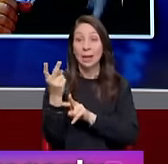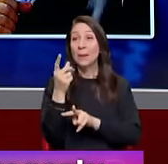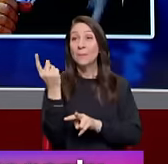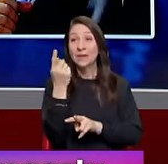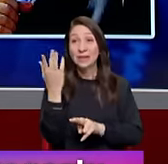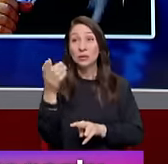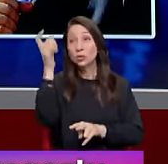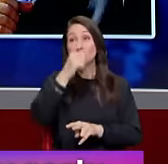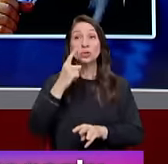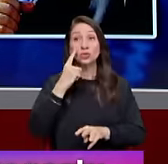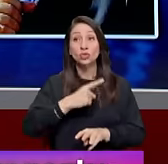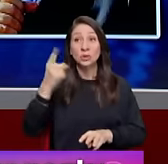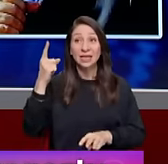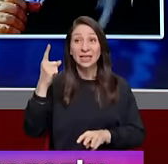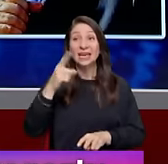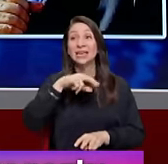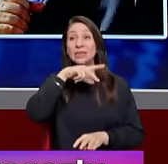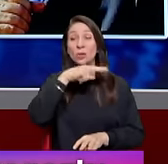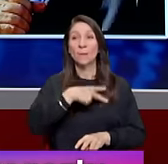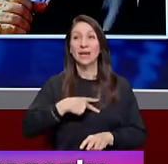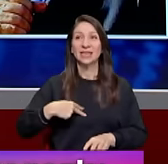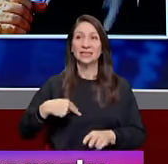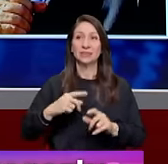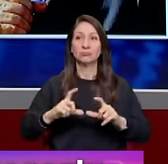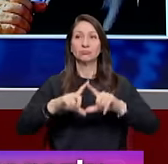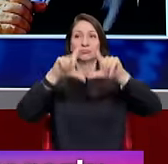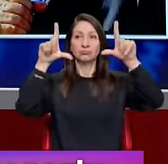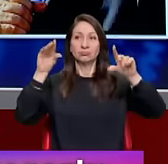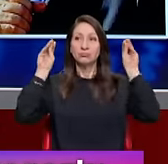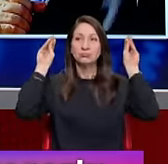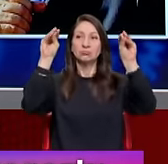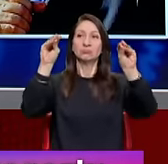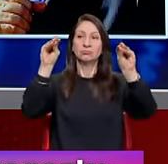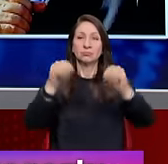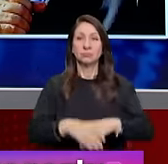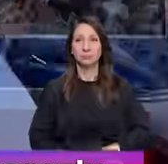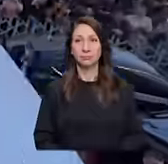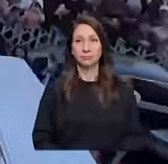de Türkiye Cumhuriyeti Keçiören Belediyesi oldu.